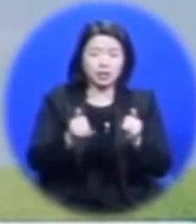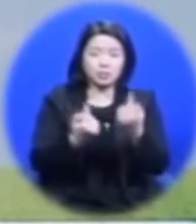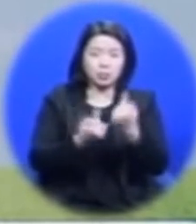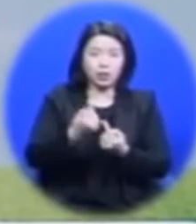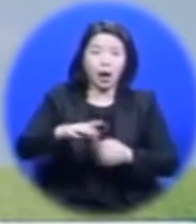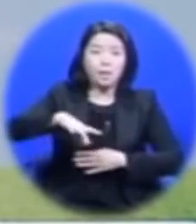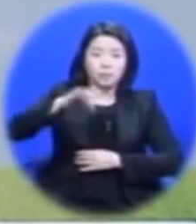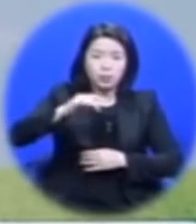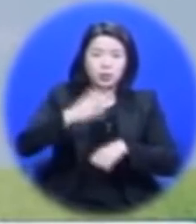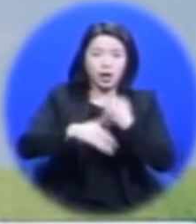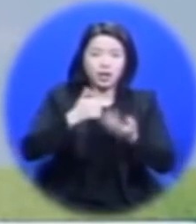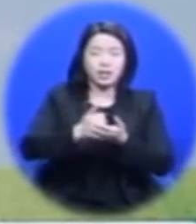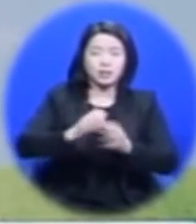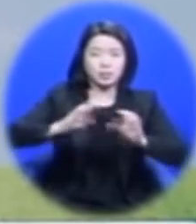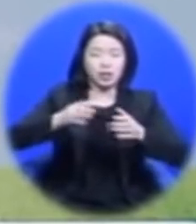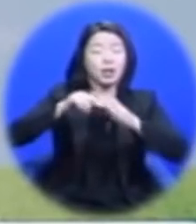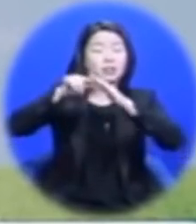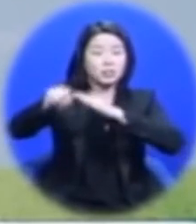하나님의 나라에 들어가려.